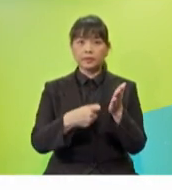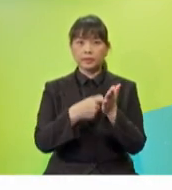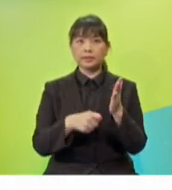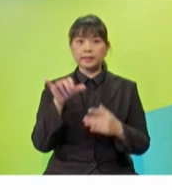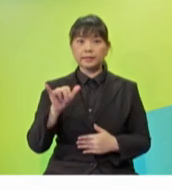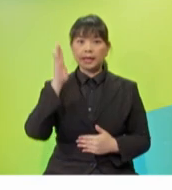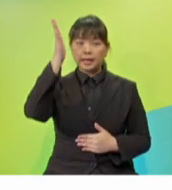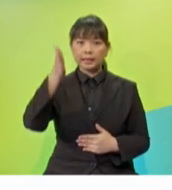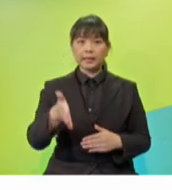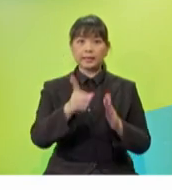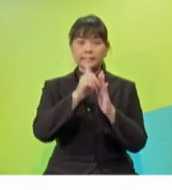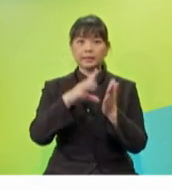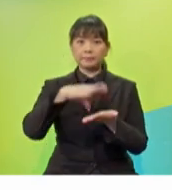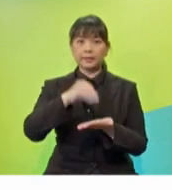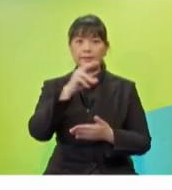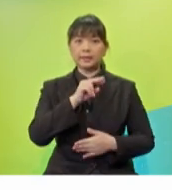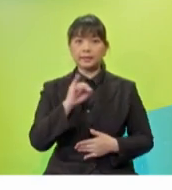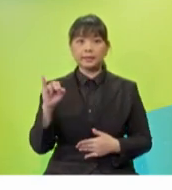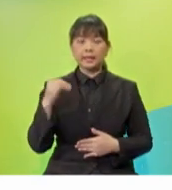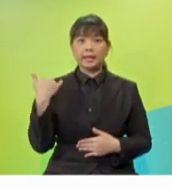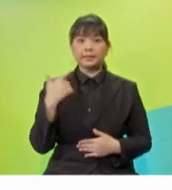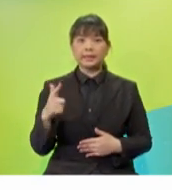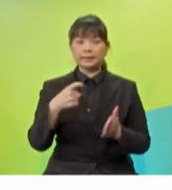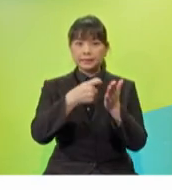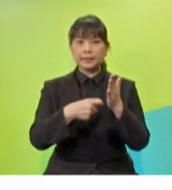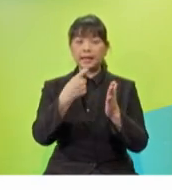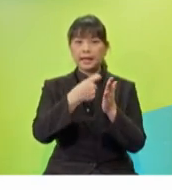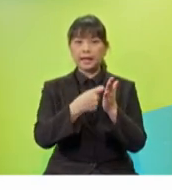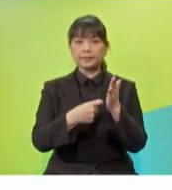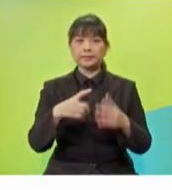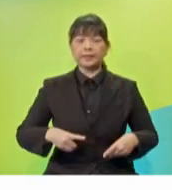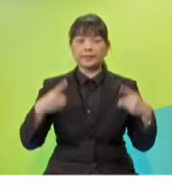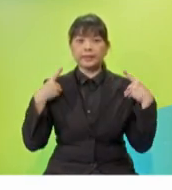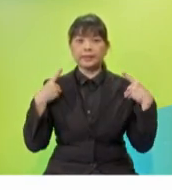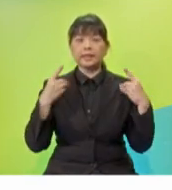dipelajari ya nilai harga diri nilai kerajinan